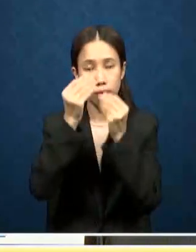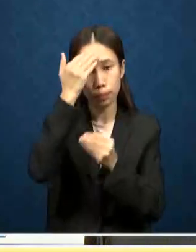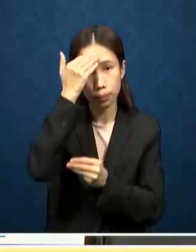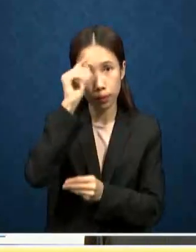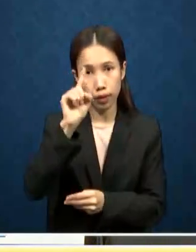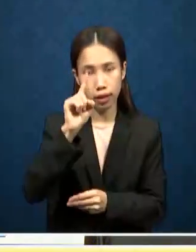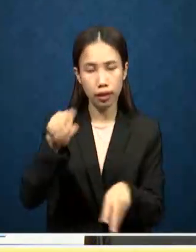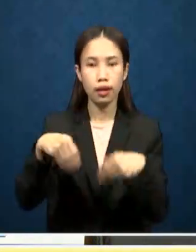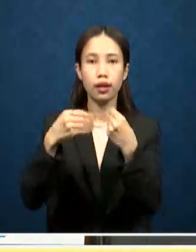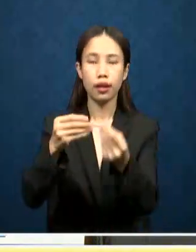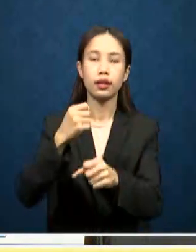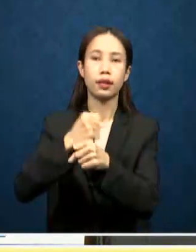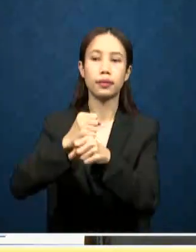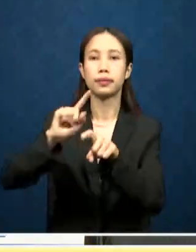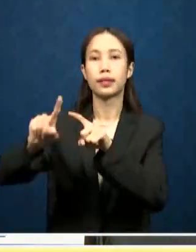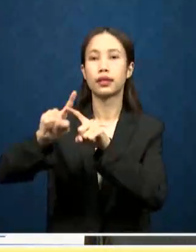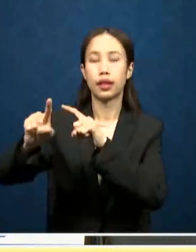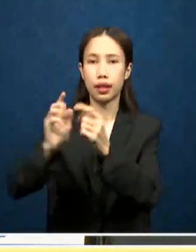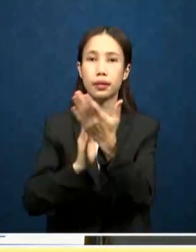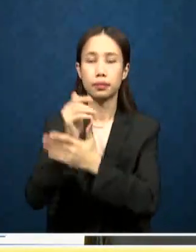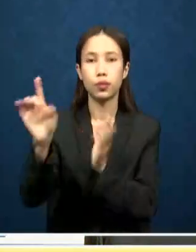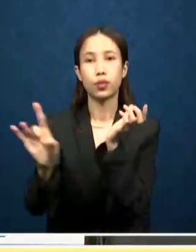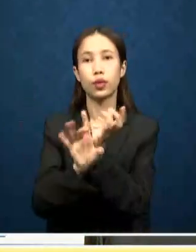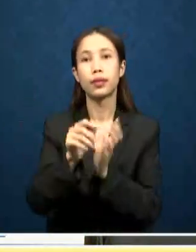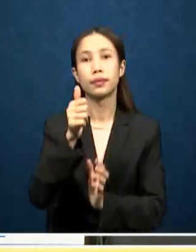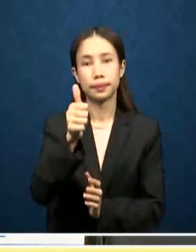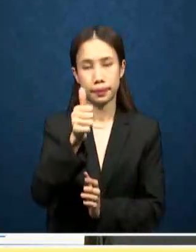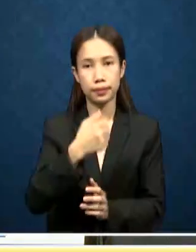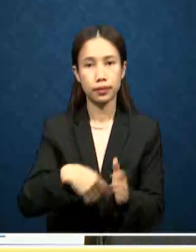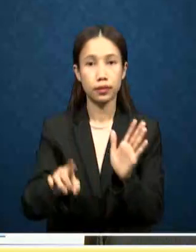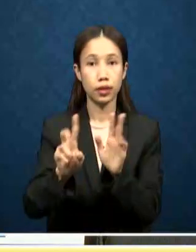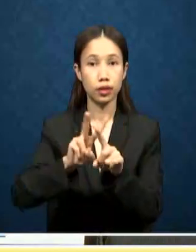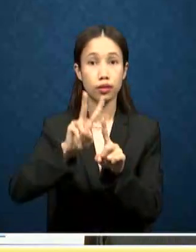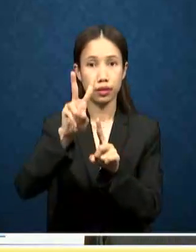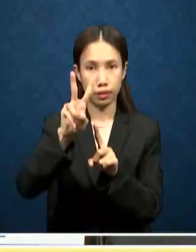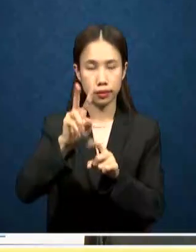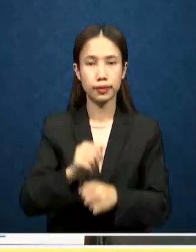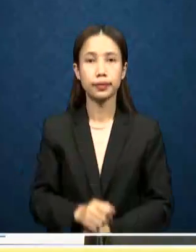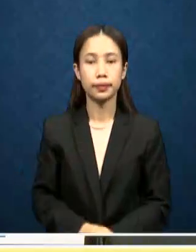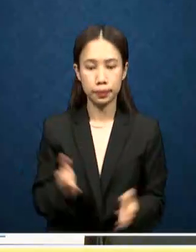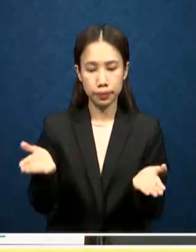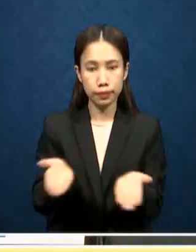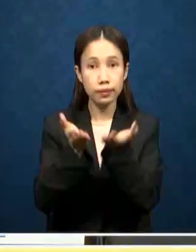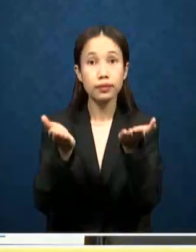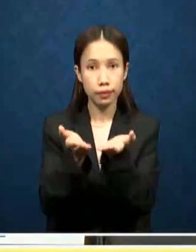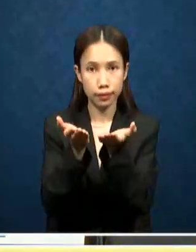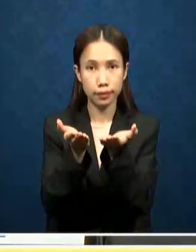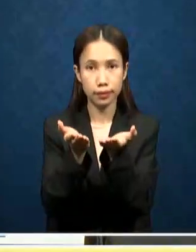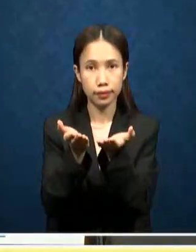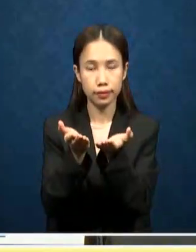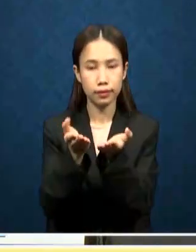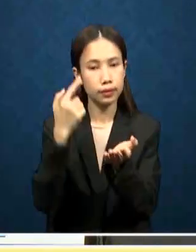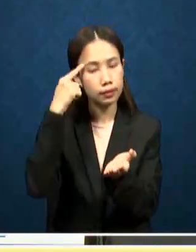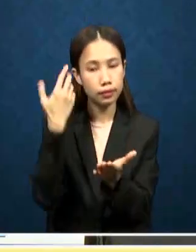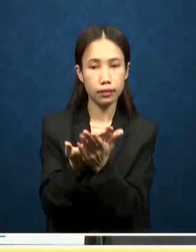เอ่อให้มีประสิทธิภาพและก็คุณภาพข้อสุดท้ายข้อ 2ครับส่งเสริมสนับสนุนจัดสรร